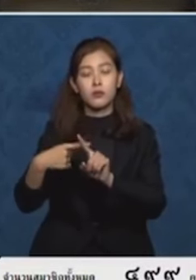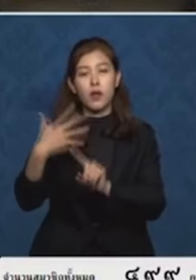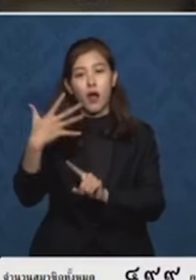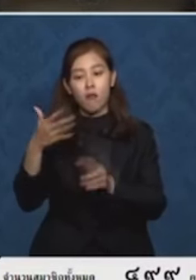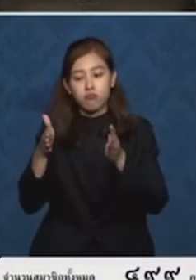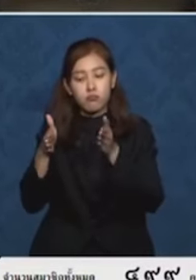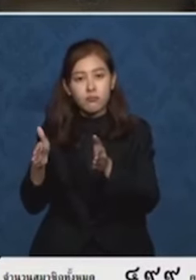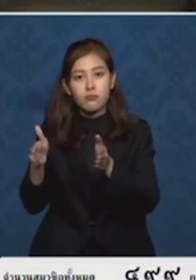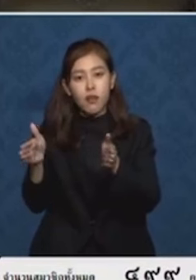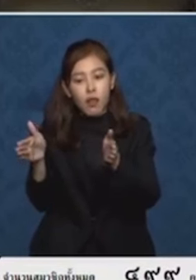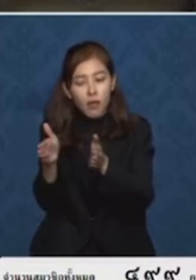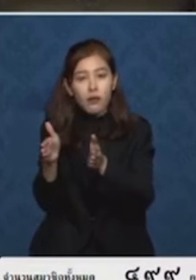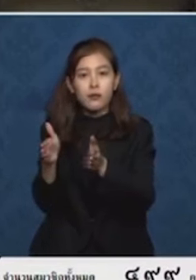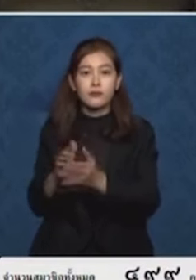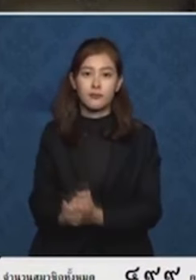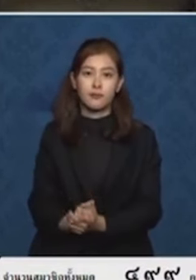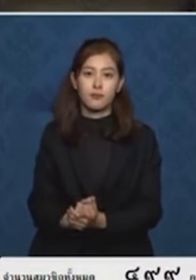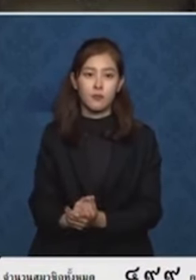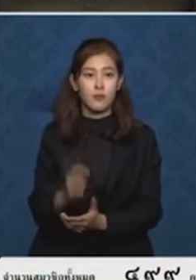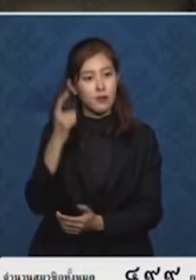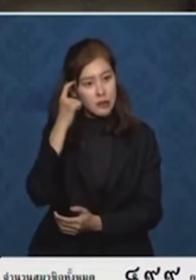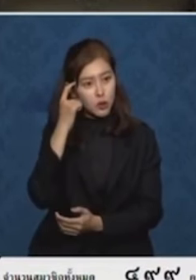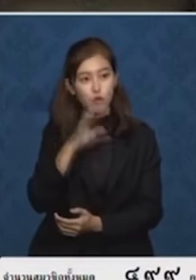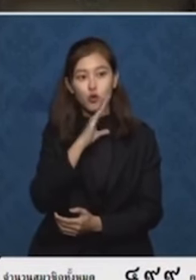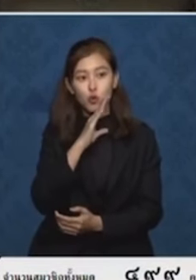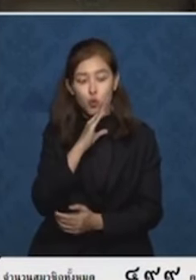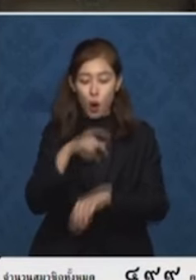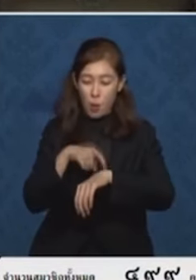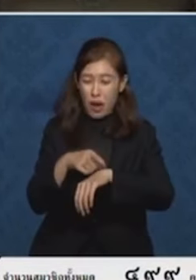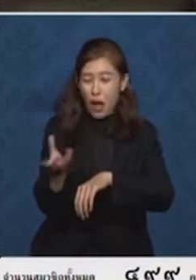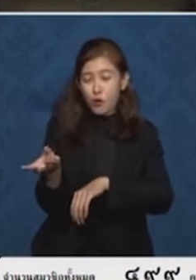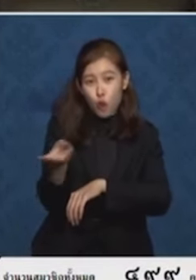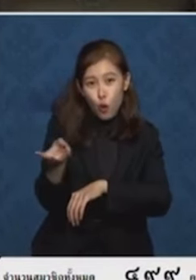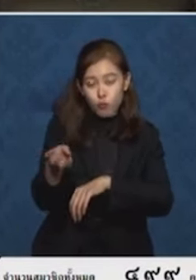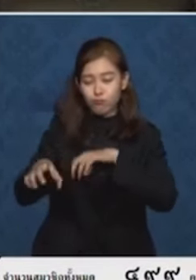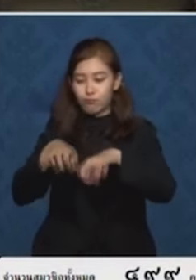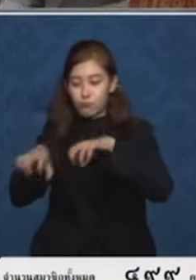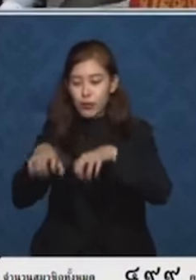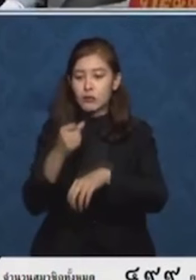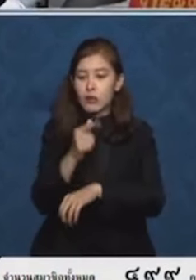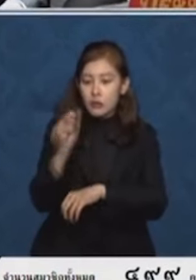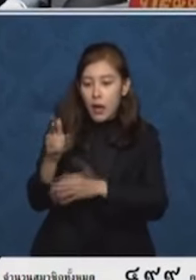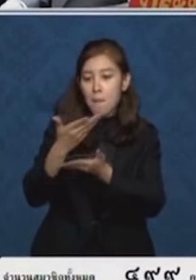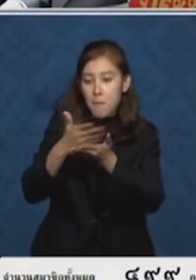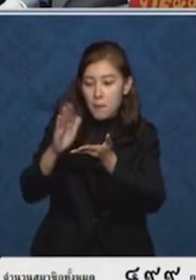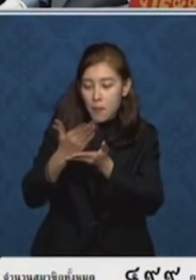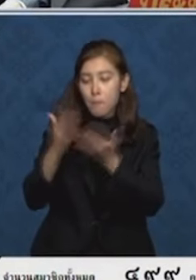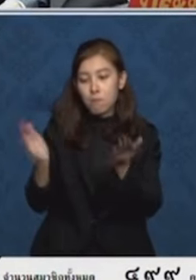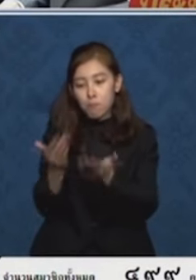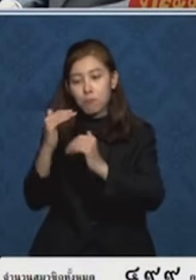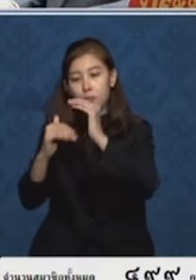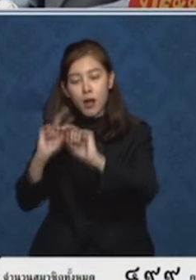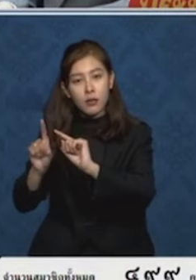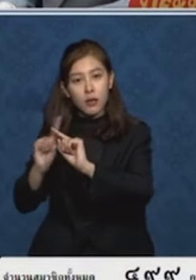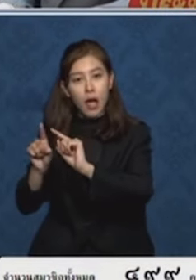งบนี้ก็จะกลเป็งบเป็ดง่อยอย่ที่ผมกลาบเรียนไม่สามารถเอาไปกระตุ้นเศรษกิจอย่างที่รัฐบาลวาด